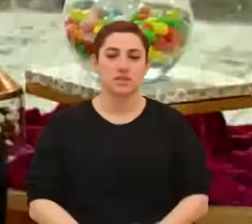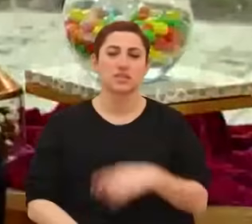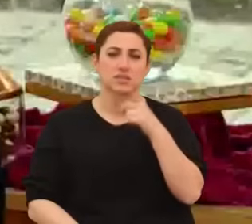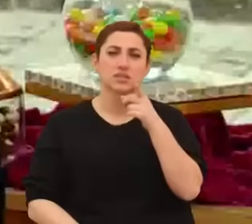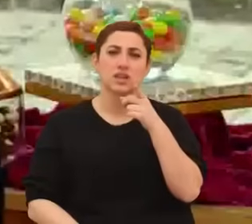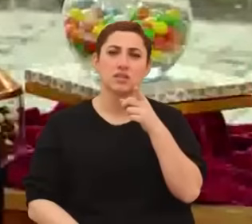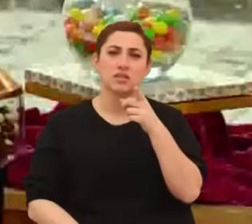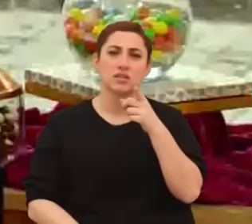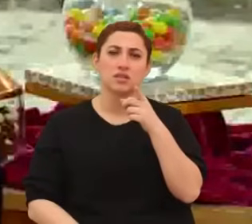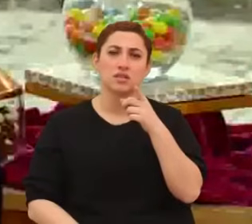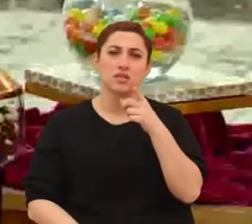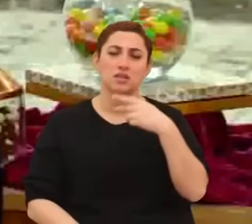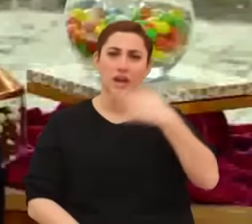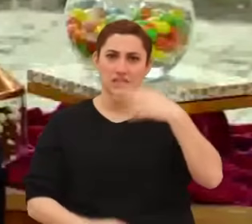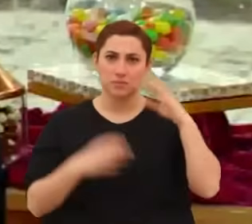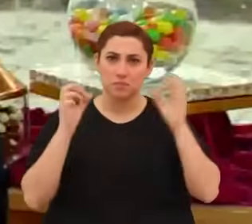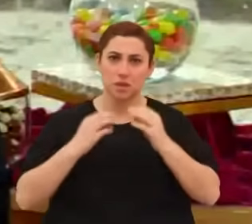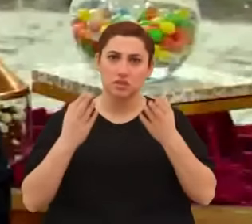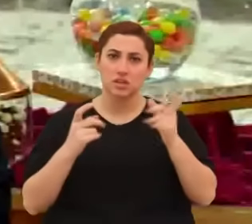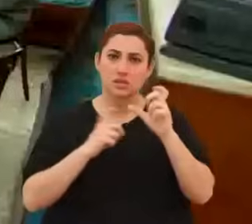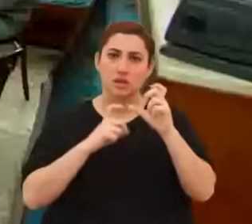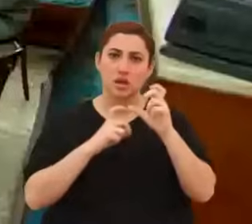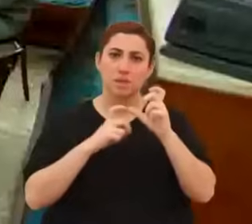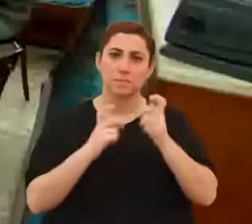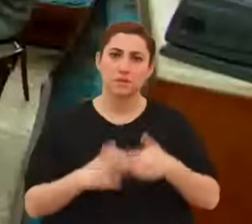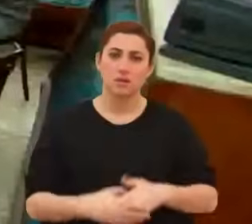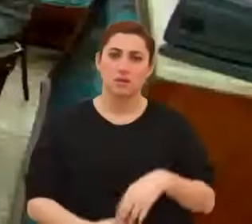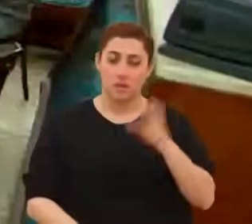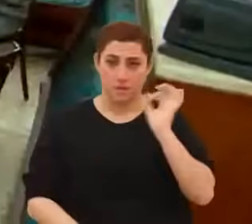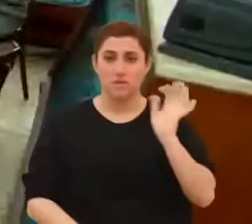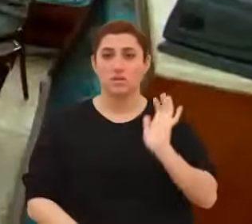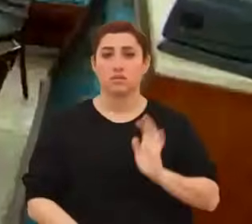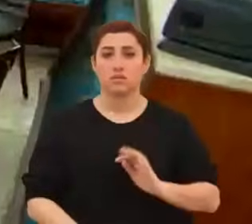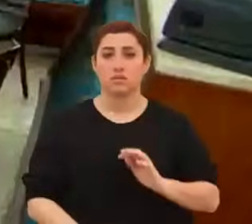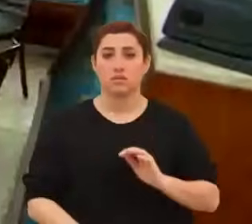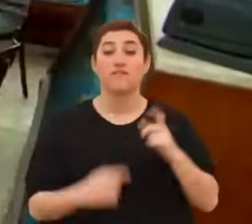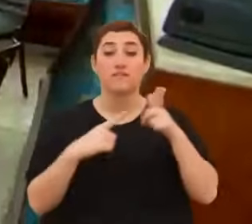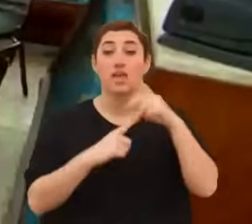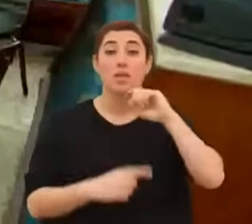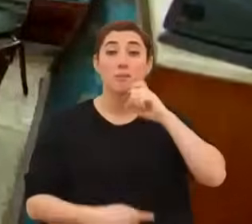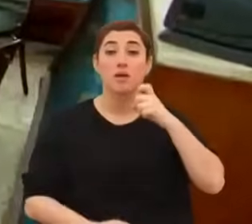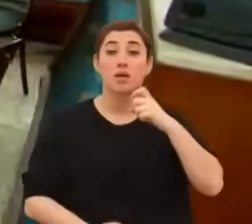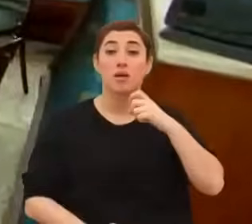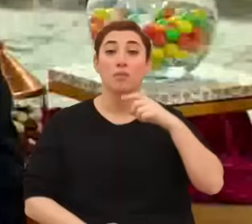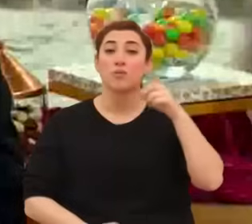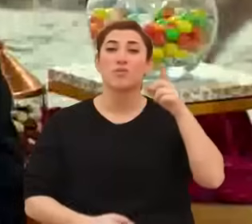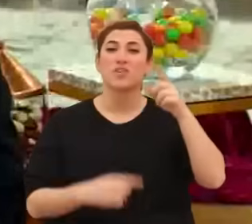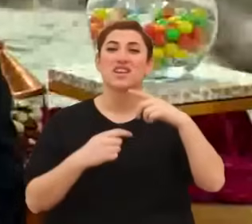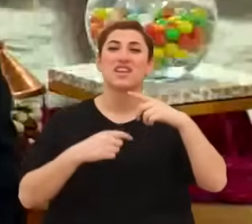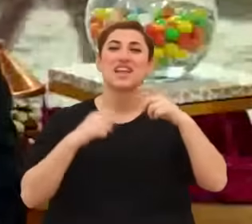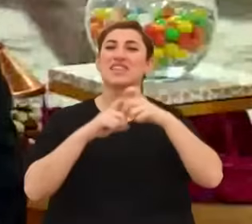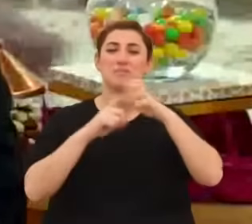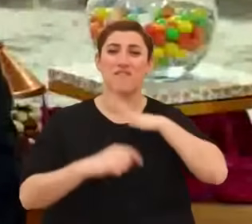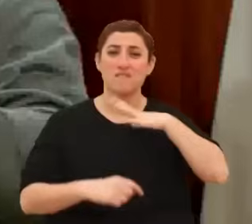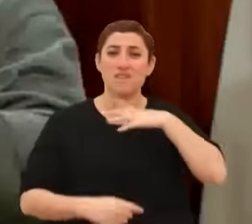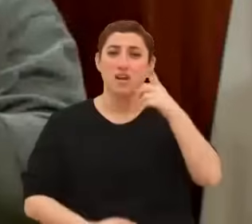Sen resme mi başladın yine Sami? Değil mi? Bu Fehmi abi, bu Esbank var ya. Bu Yeşbank